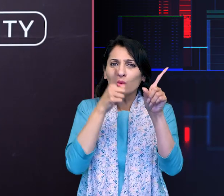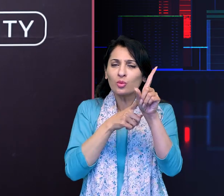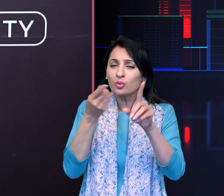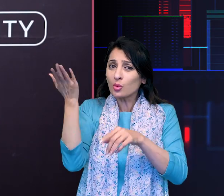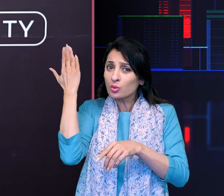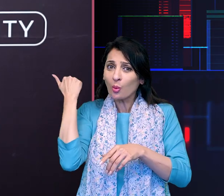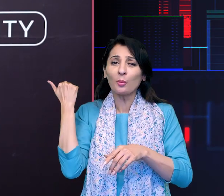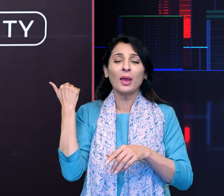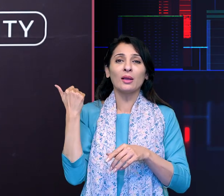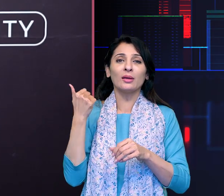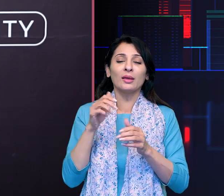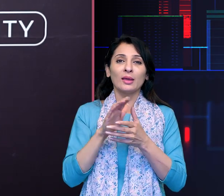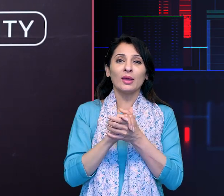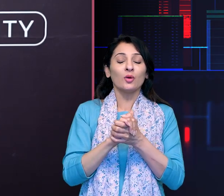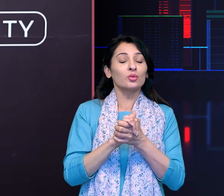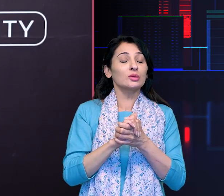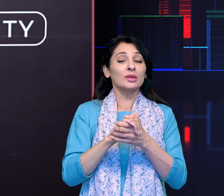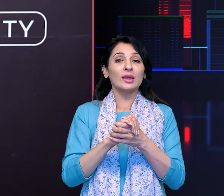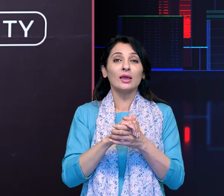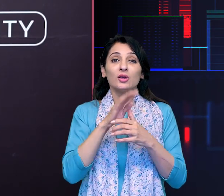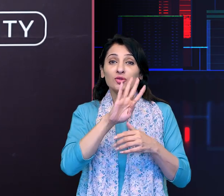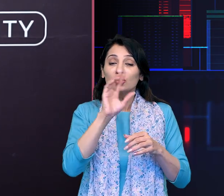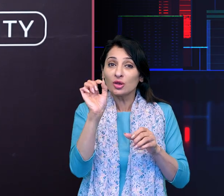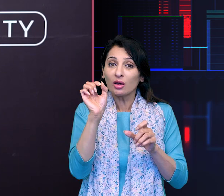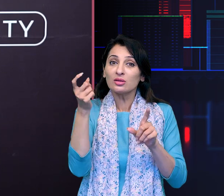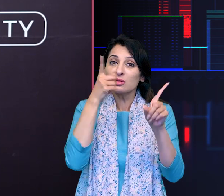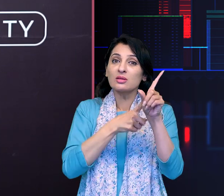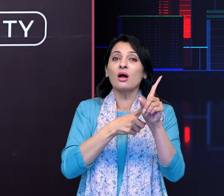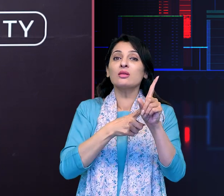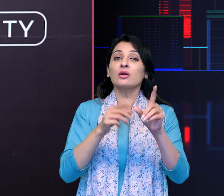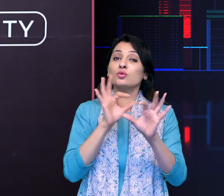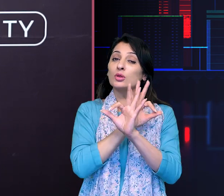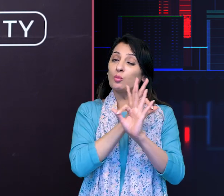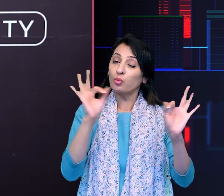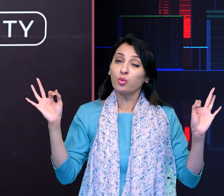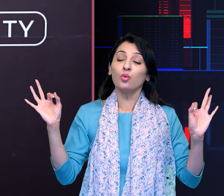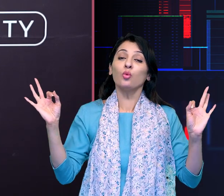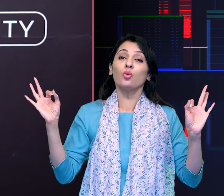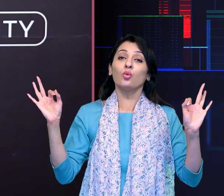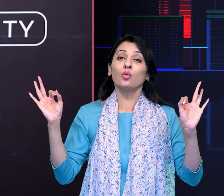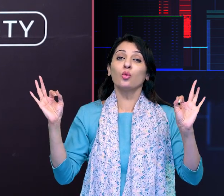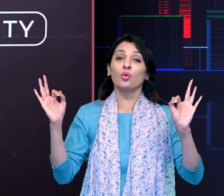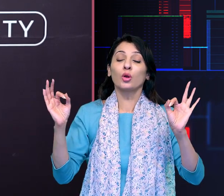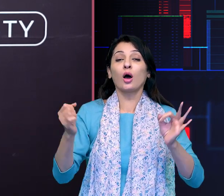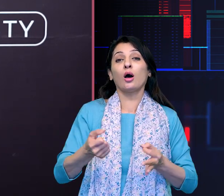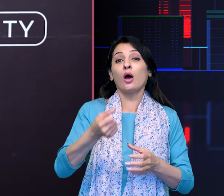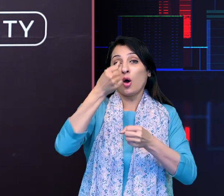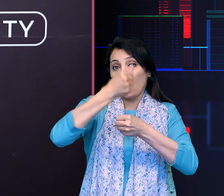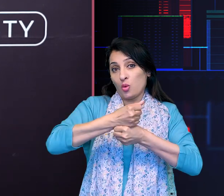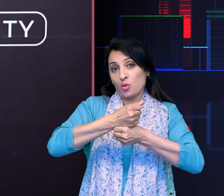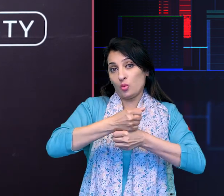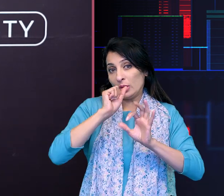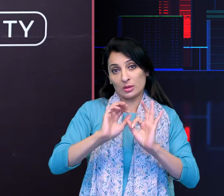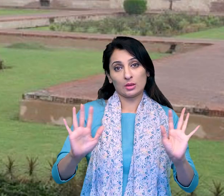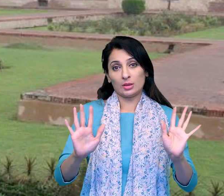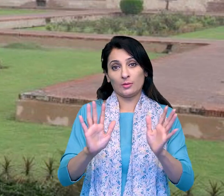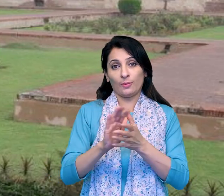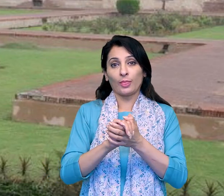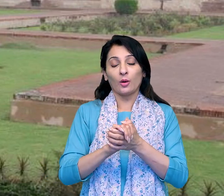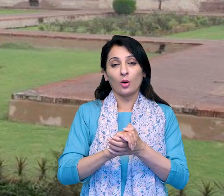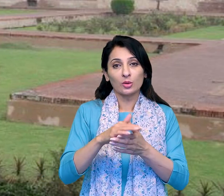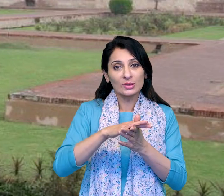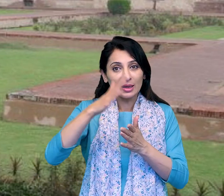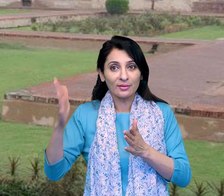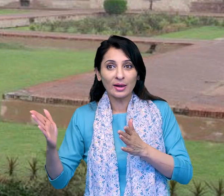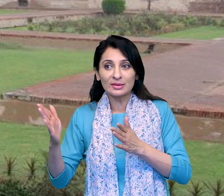79 तू 18 उसने रूल किया तो इसकी जो बिलव्ड वाइफ थी वो जिनको थी तो उसके लिए यह हवेली बनाई गई और राइट साइड पर